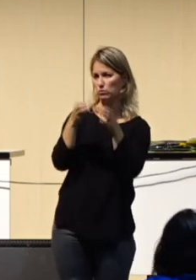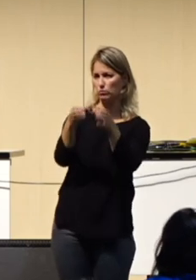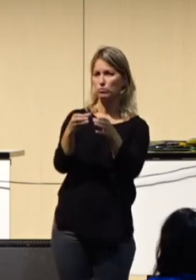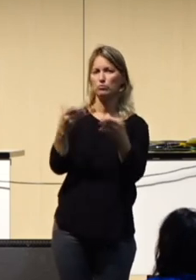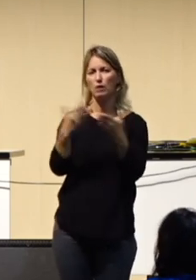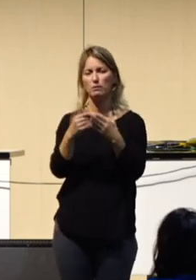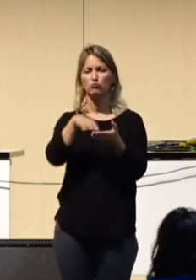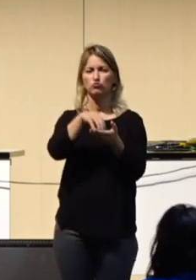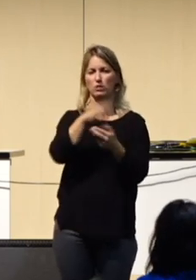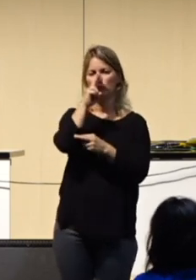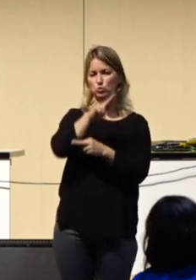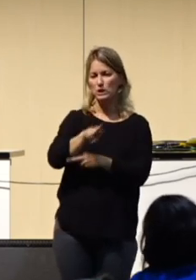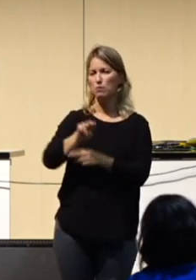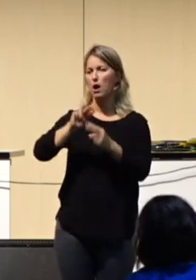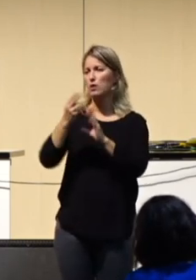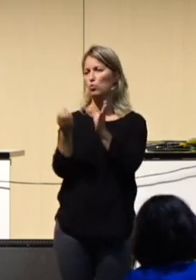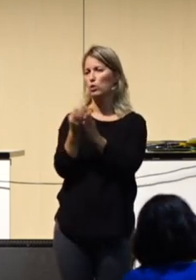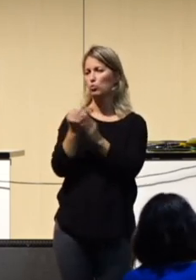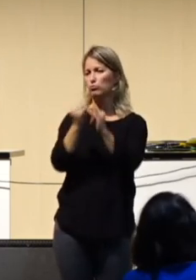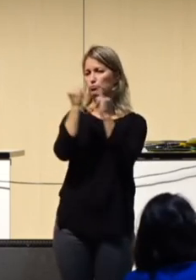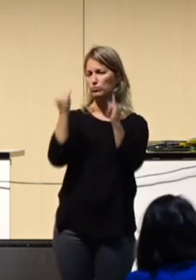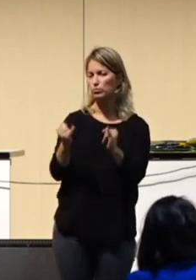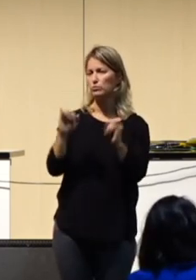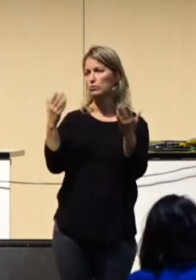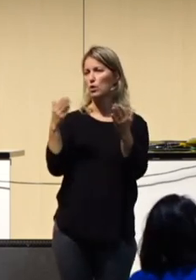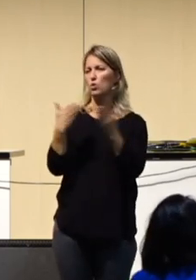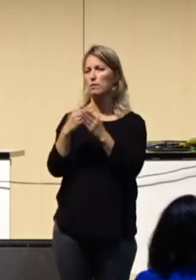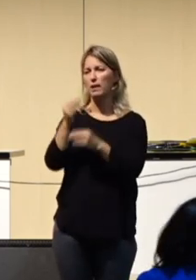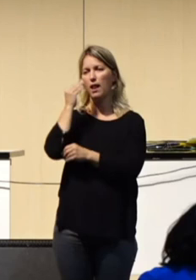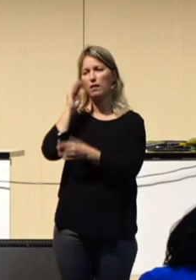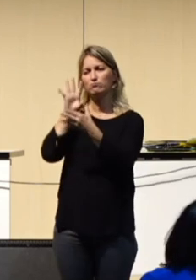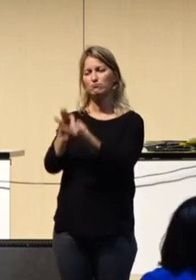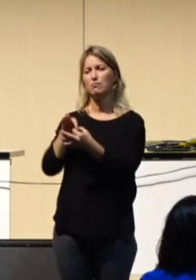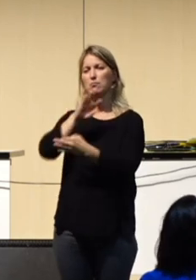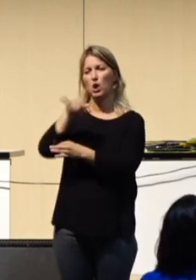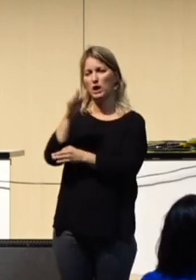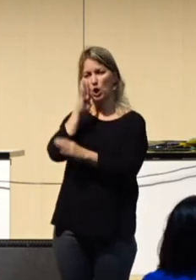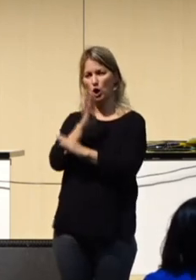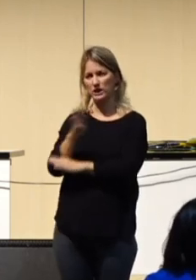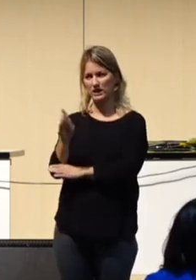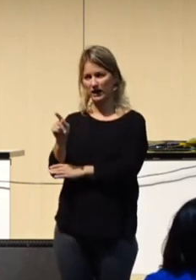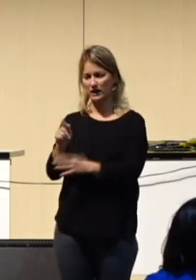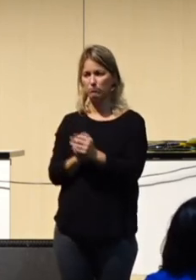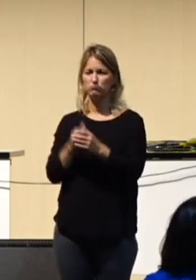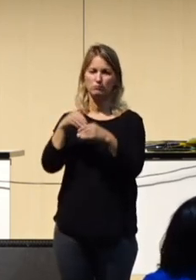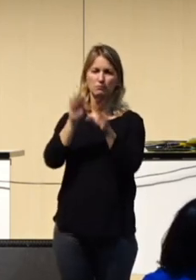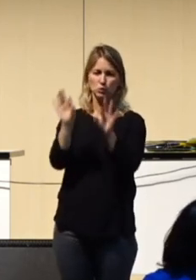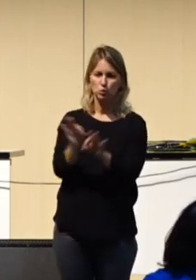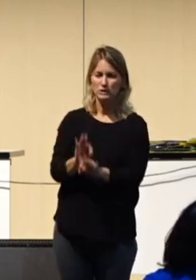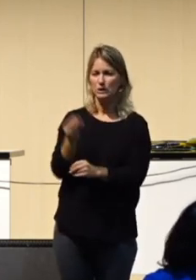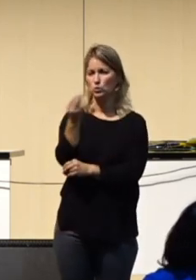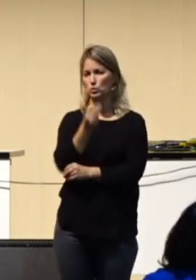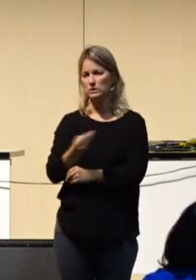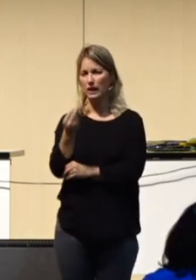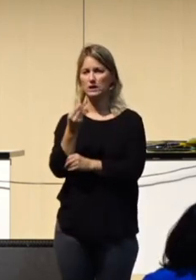Museen und Kultureinrichtungen der Stadt sowie mit projektorientierten Lerngelegenheiten. Es sollten musische, künstlerische,